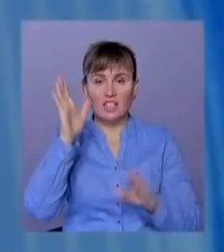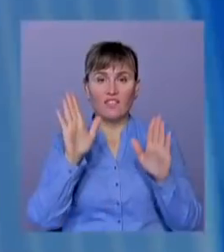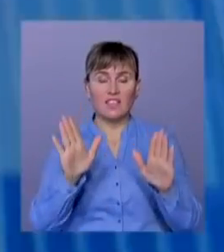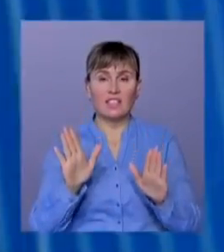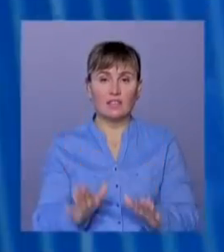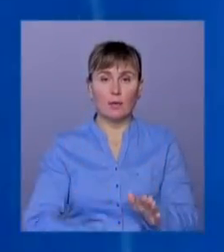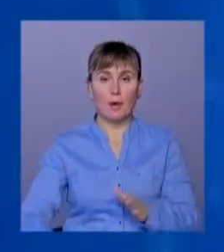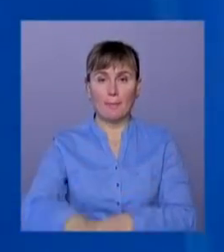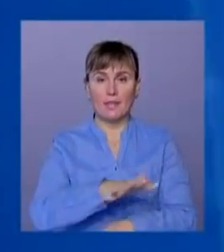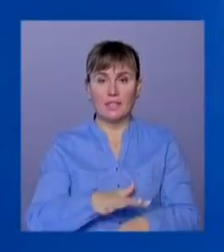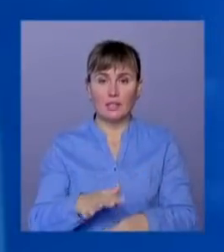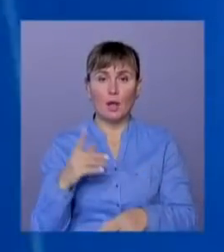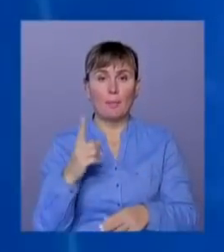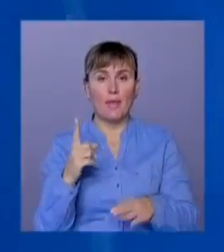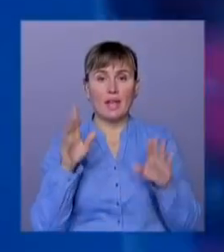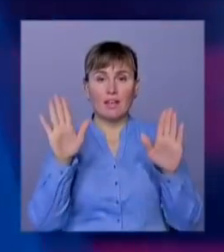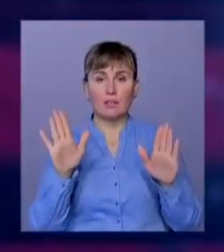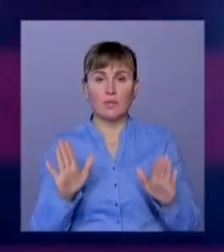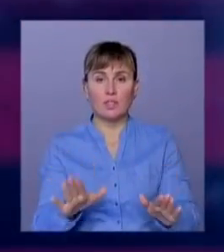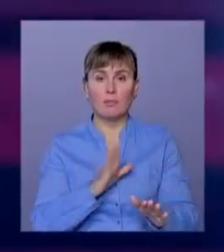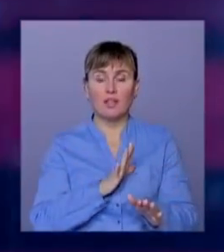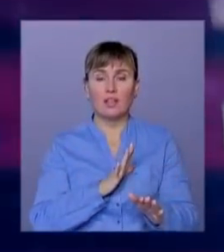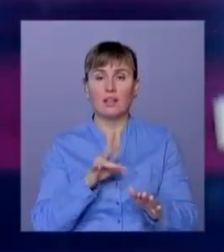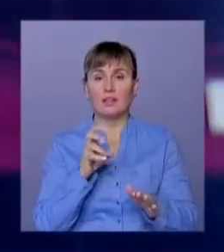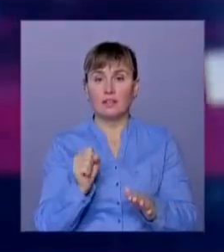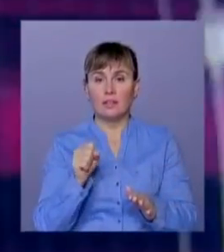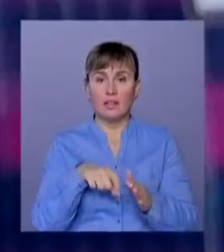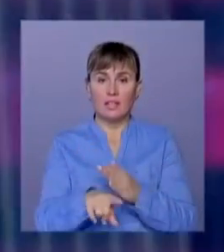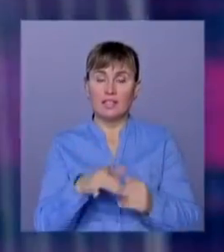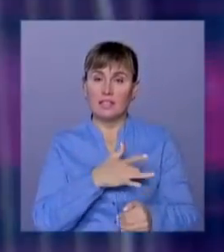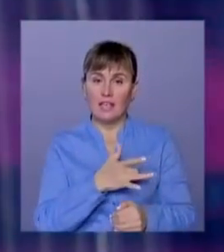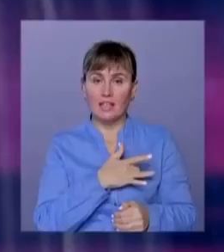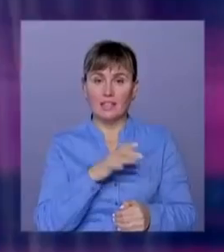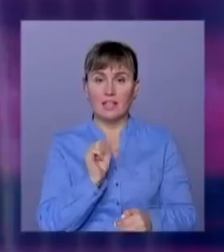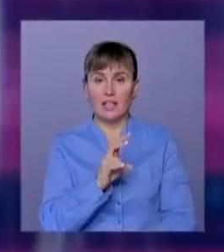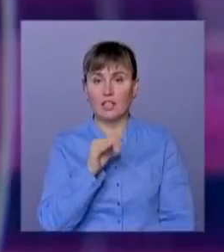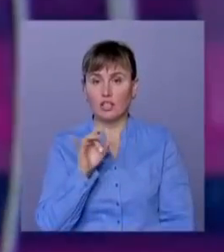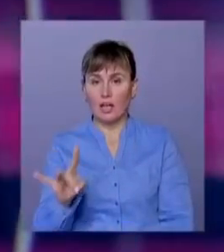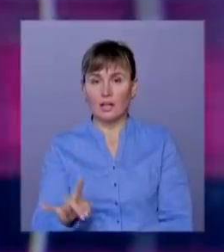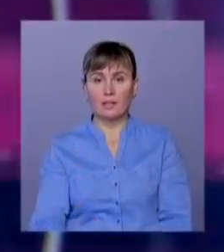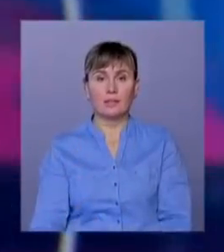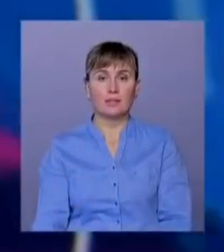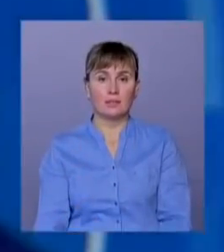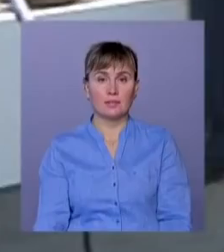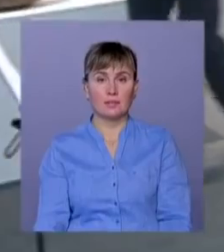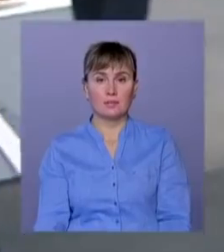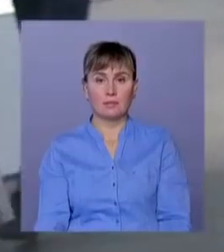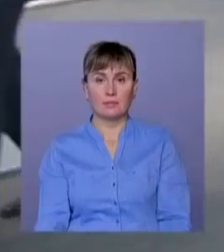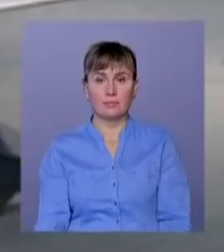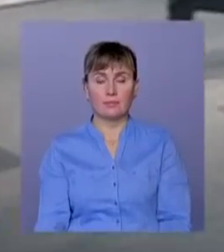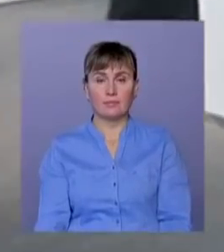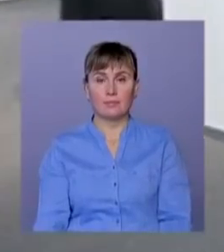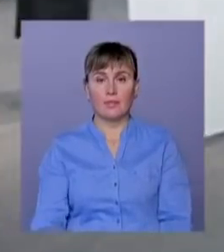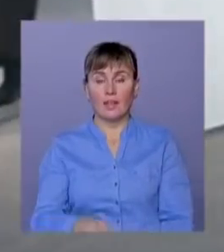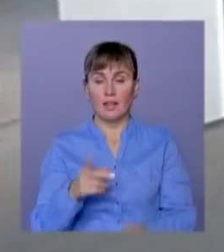выставочное пространство. Первой экспозицией стала выставка «Номадическое сердце» Санжара и Жанель Жубановых. Магия